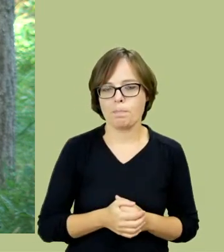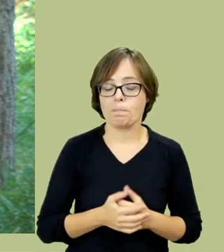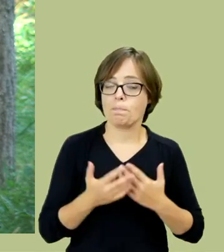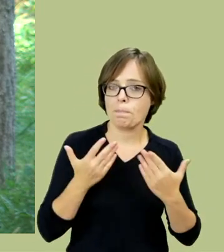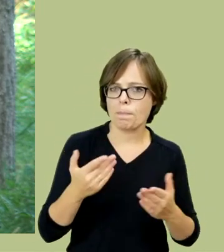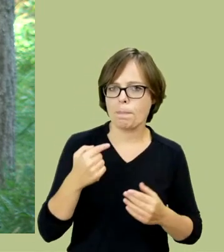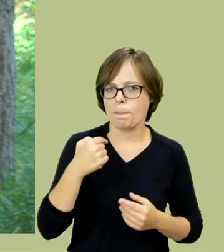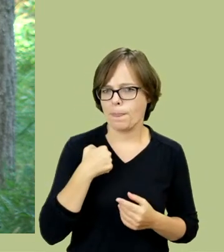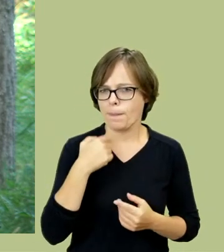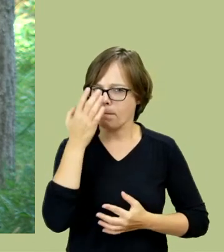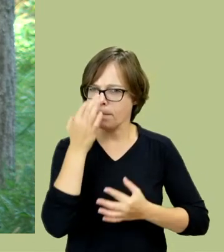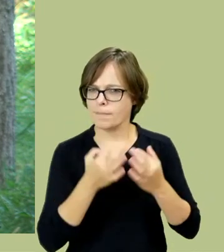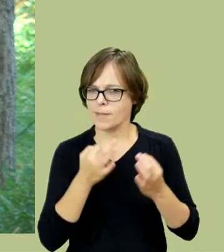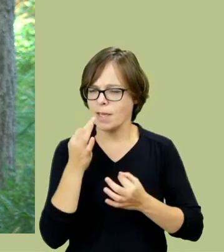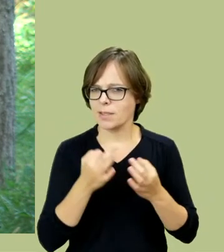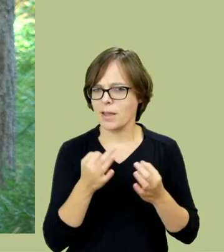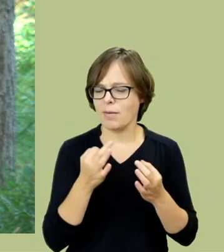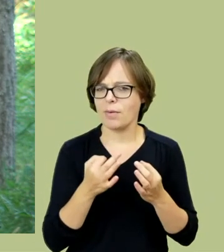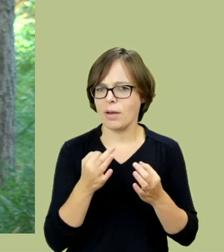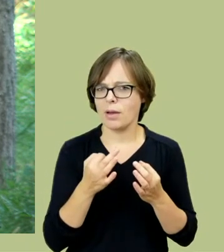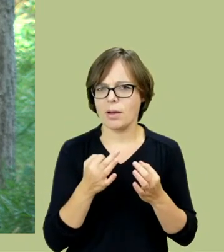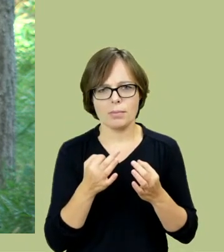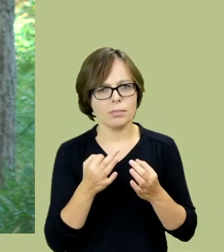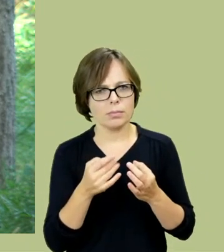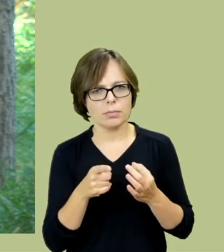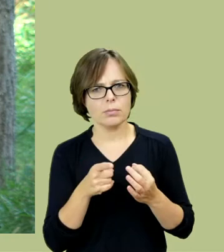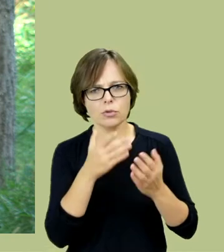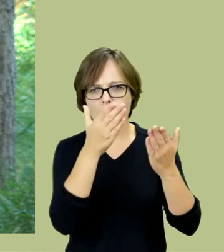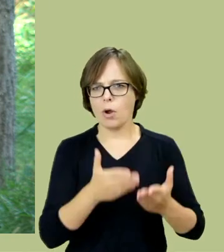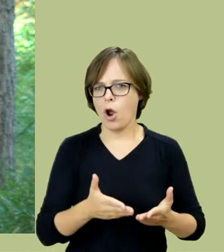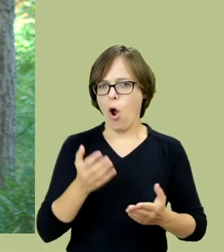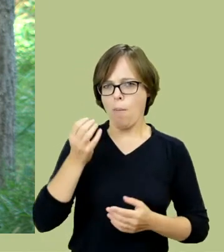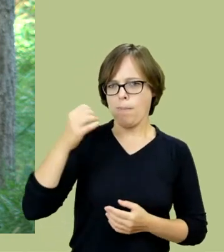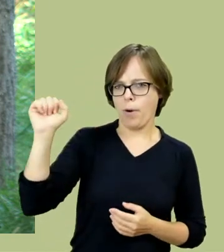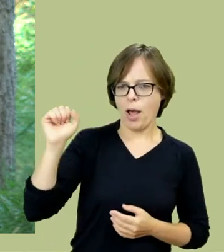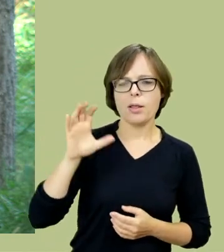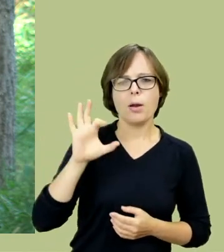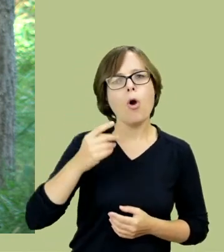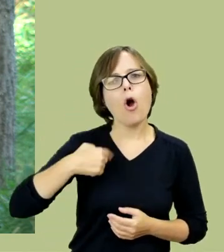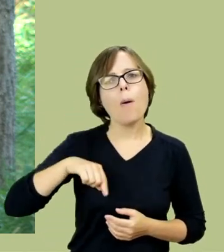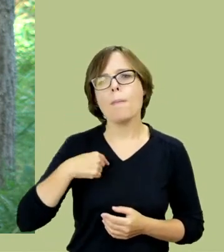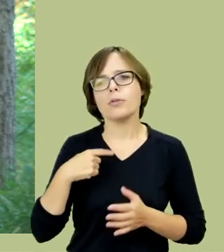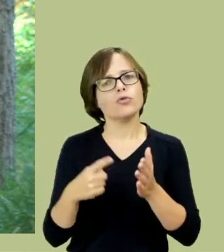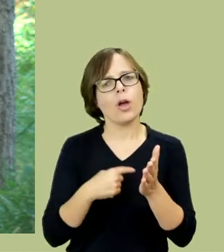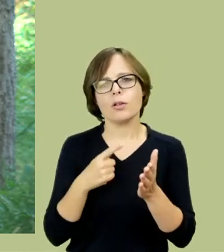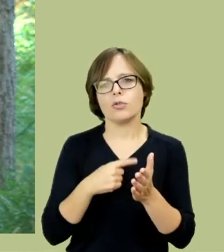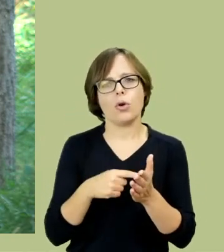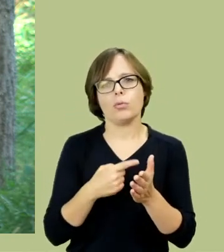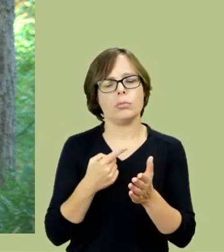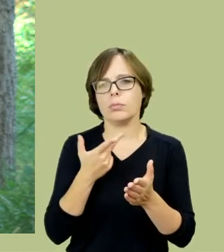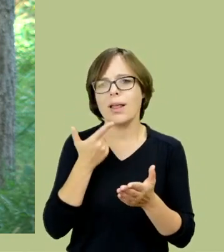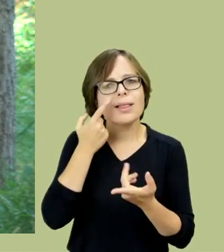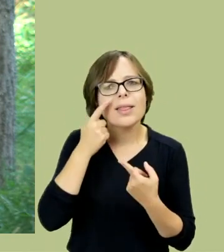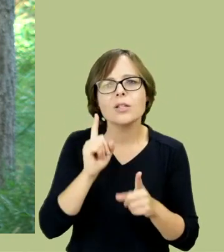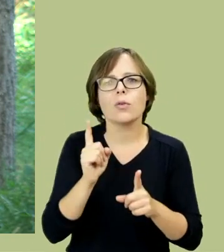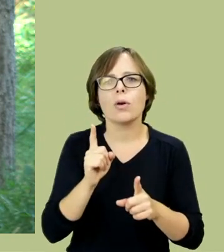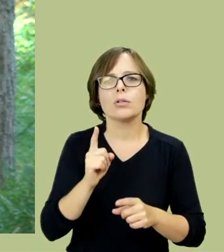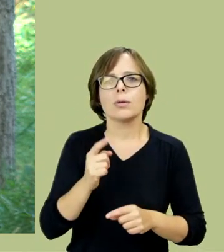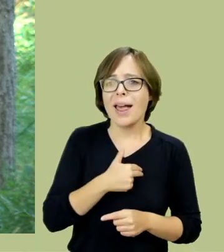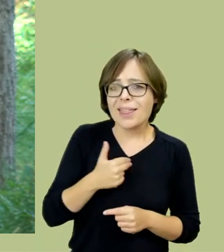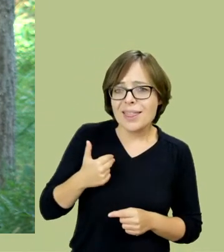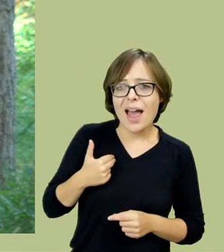Zastanowił mnie ten profil takiej bohaterki, bo my często nie dostrzegamy naszych